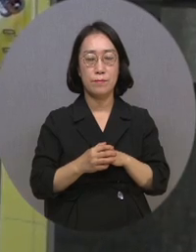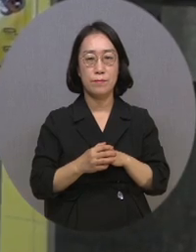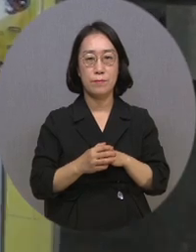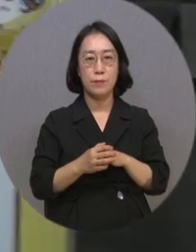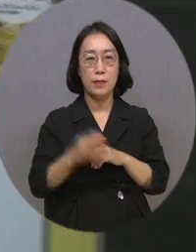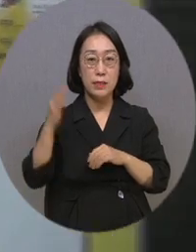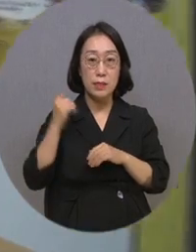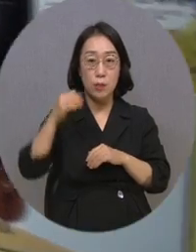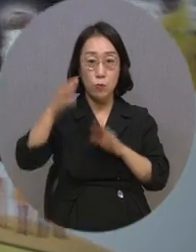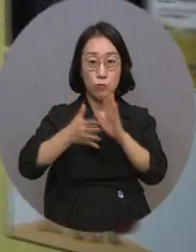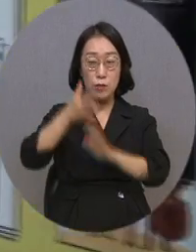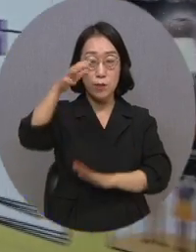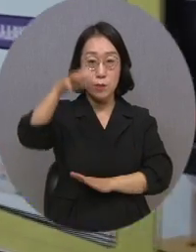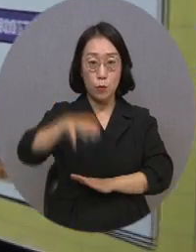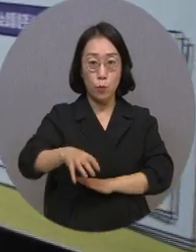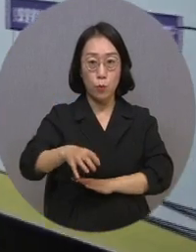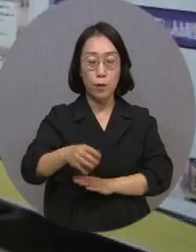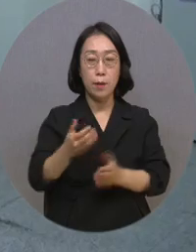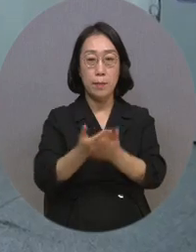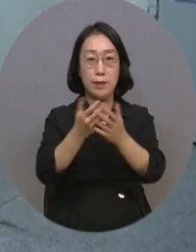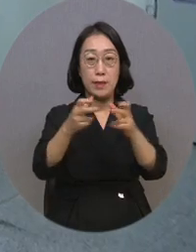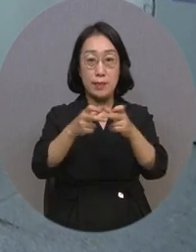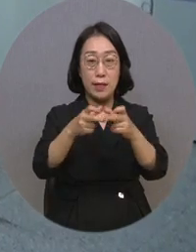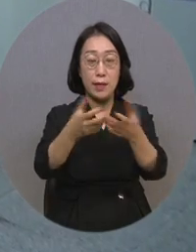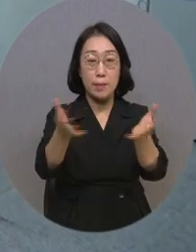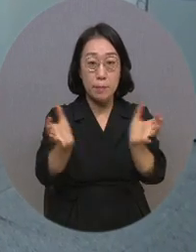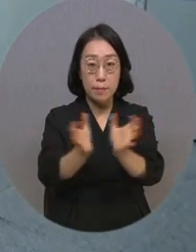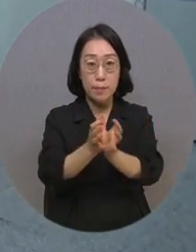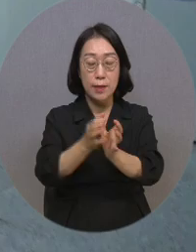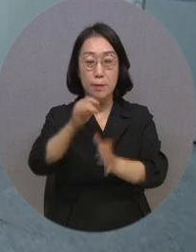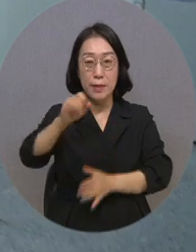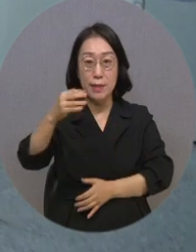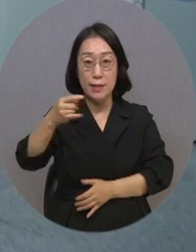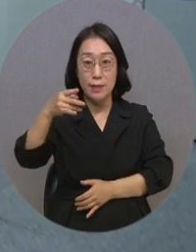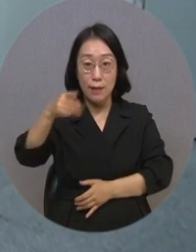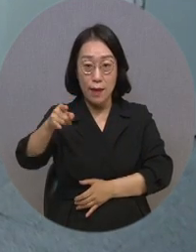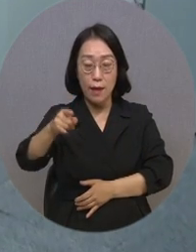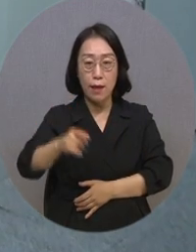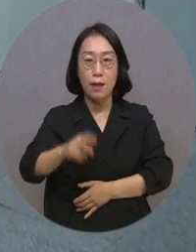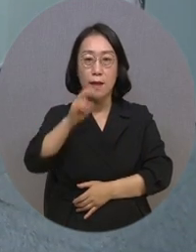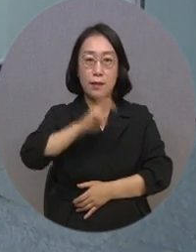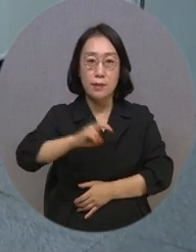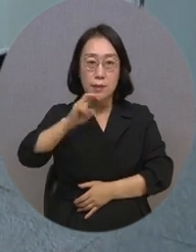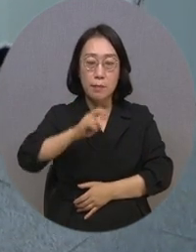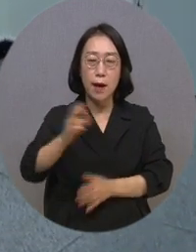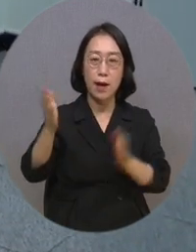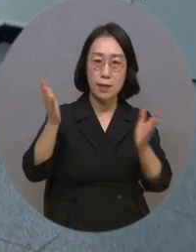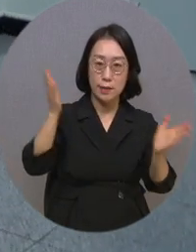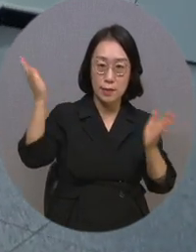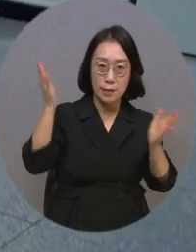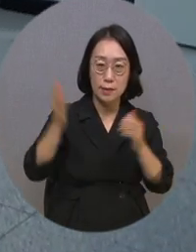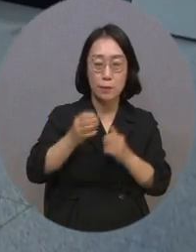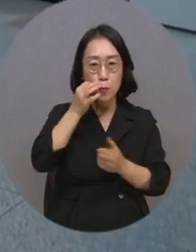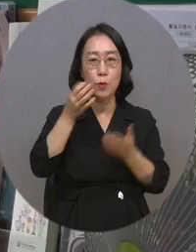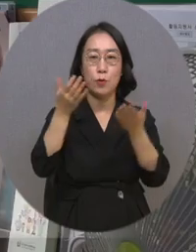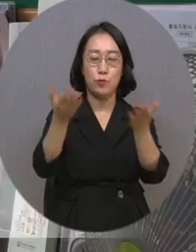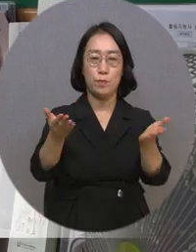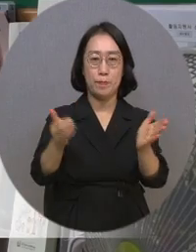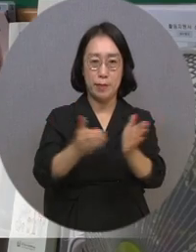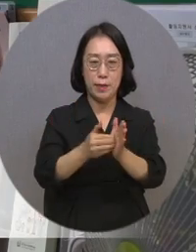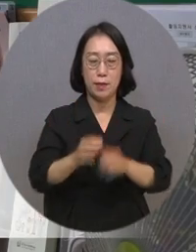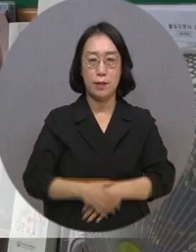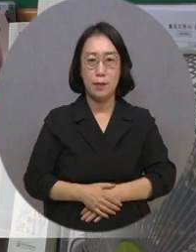지난주 의정부시 발달장애인극단 민들레는 의정부 문화원에서 음악극 나는 나야를 무대에 올렸습니다.